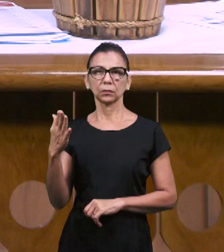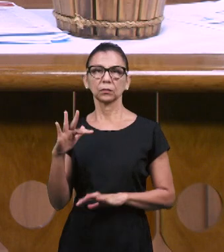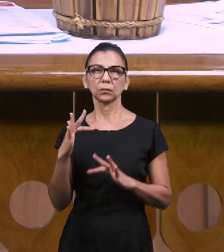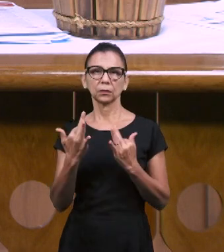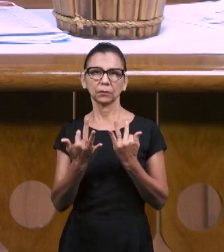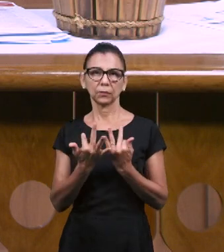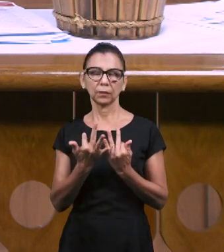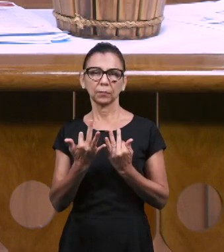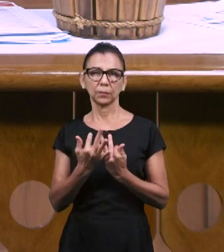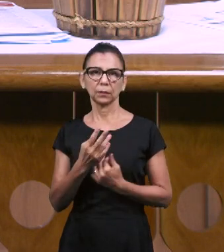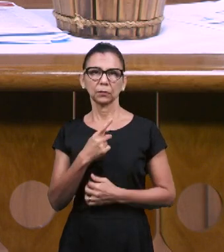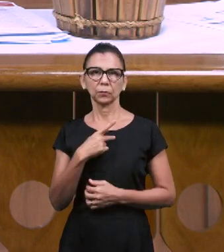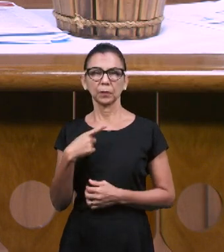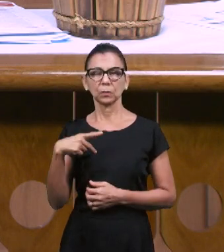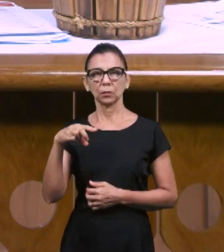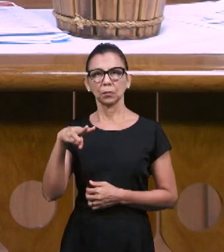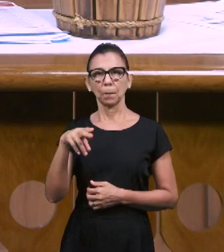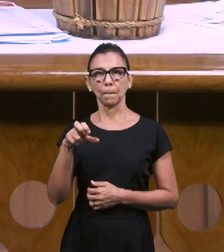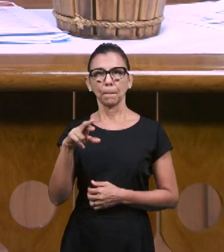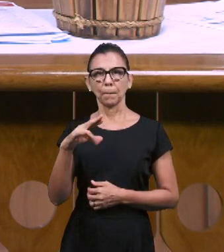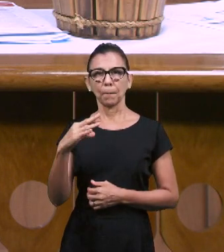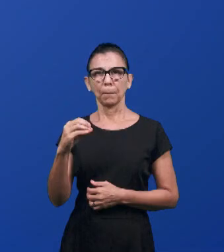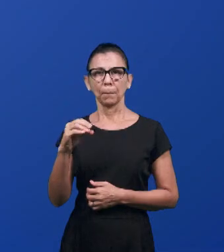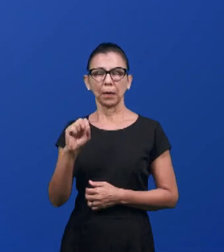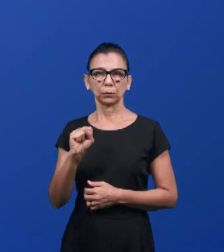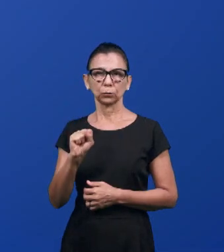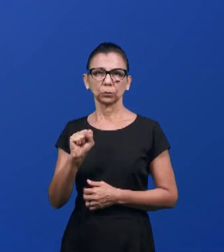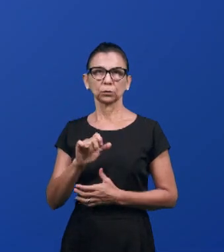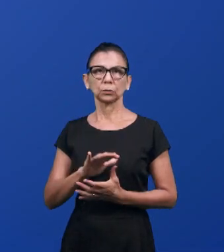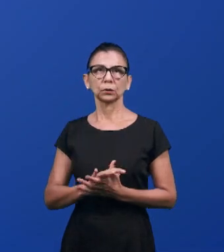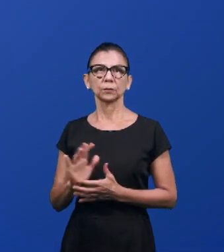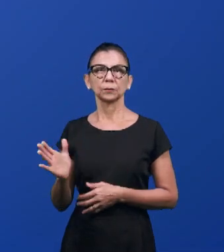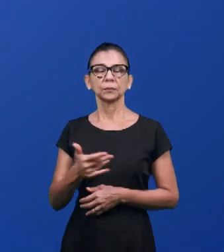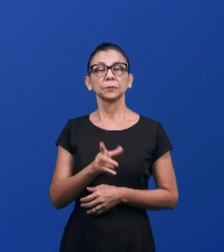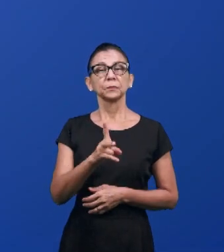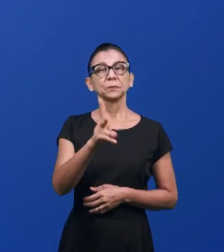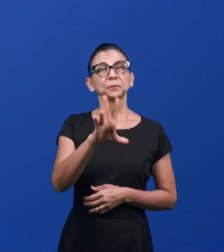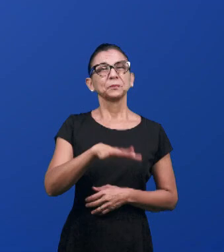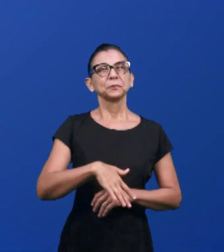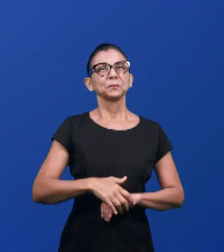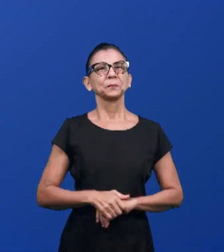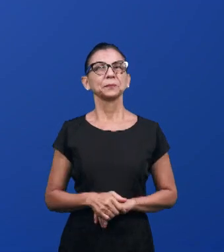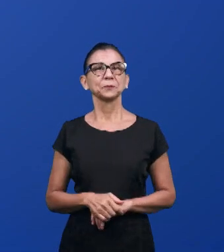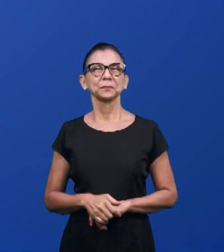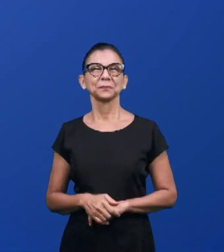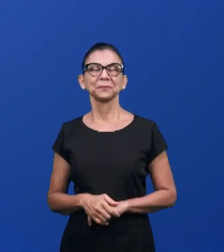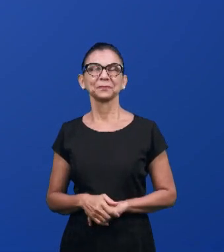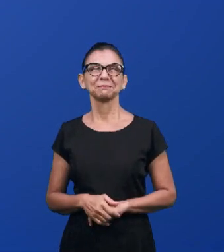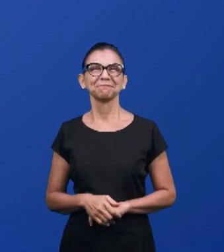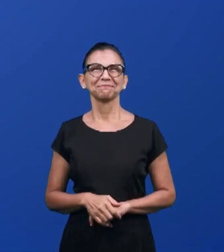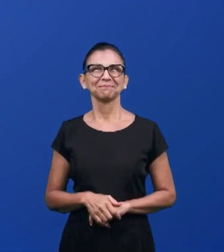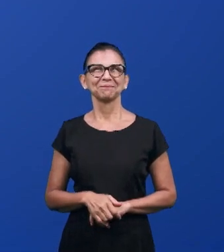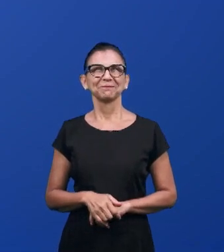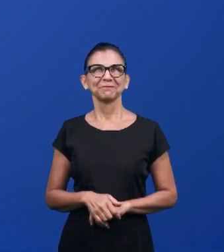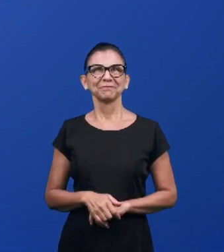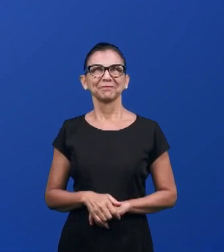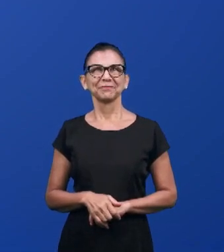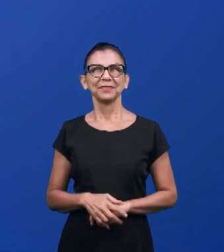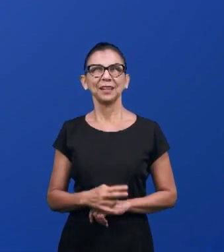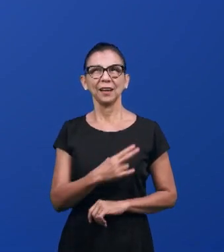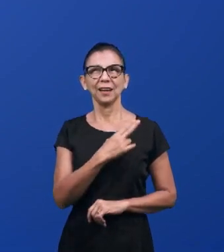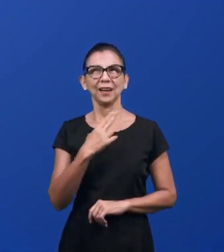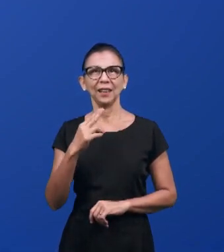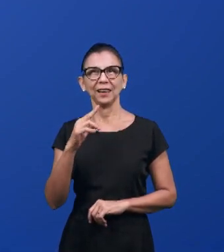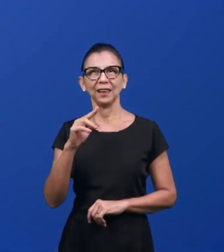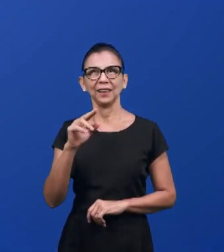de Marcos Fonseca en Angola. Donc, continuez. La paix du Seigneur Jésus, je m'appelle Augustina, j'ai 5 ans et je